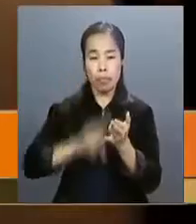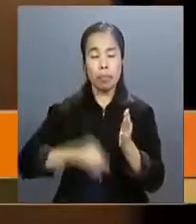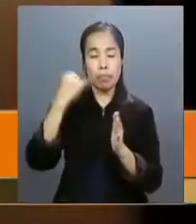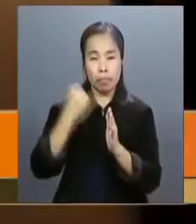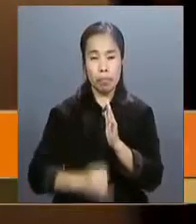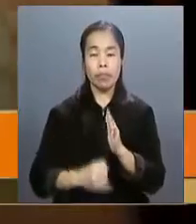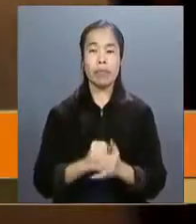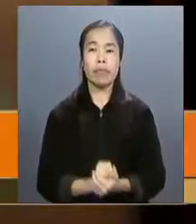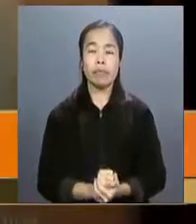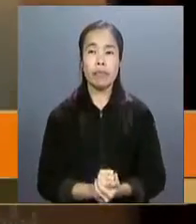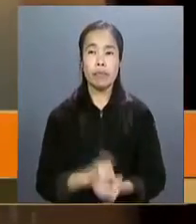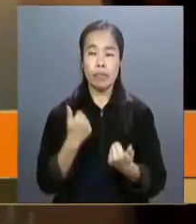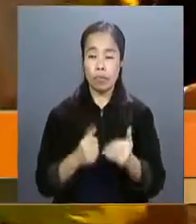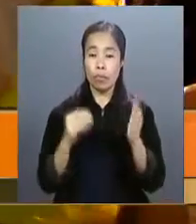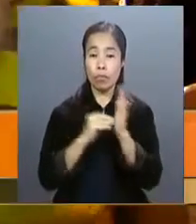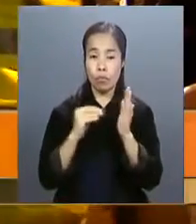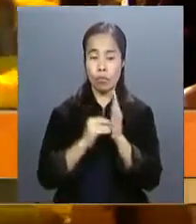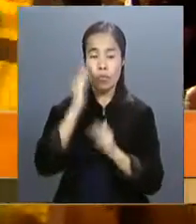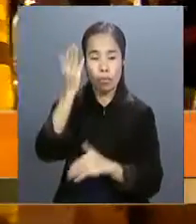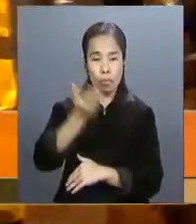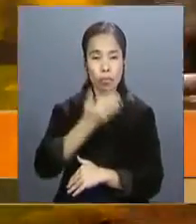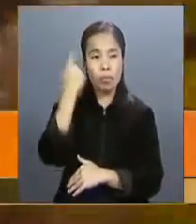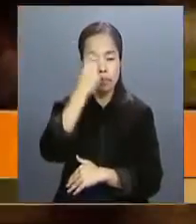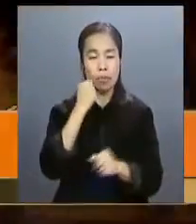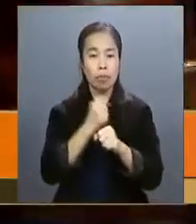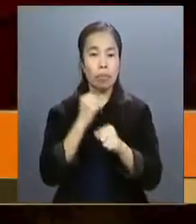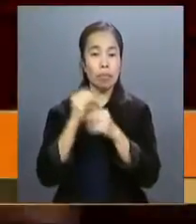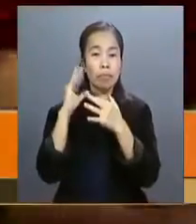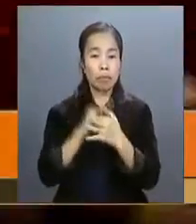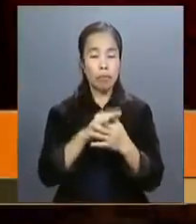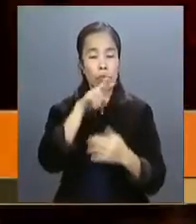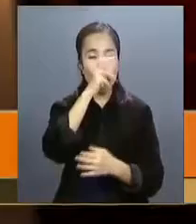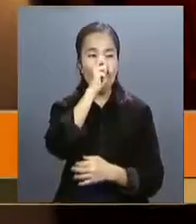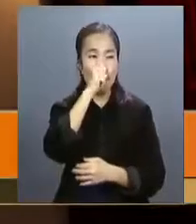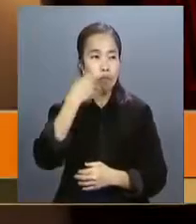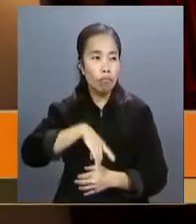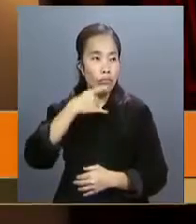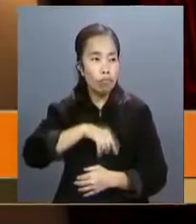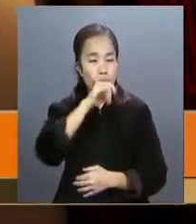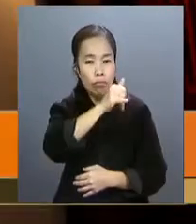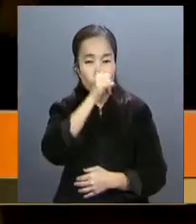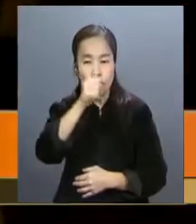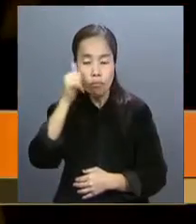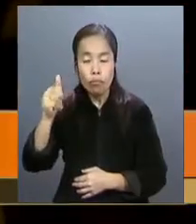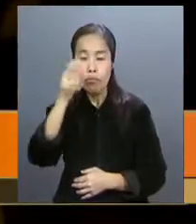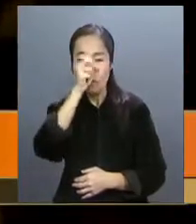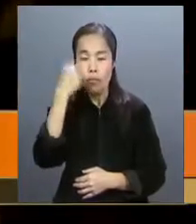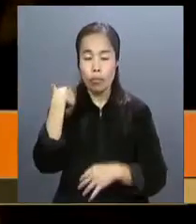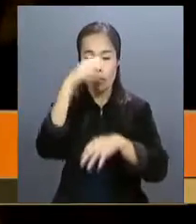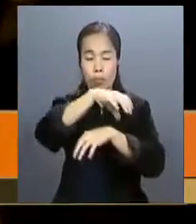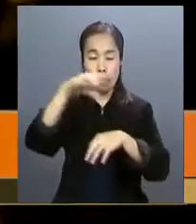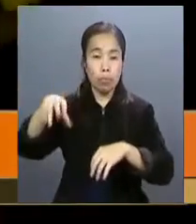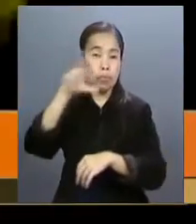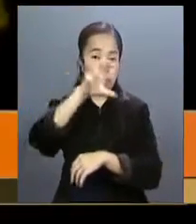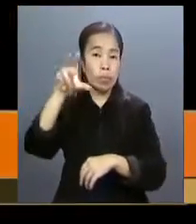โดยทางกทม.จะเชิญหน่วยงานที่เกี่ยวข้องค่ะลงพื้นที่สุ่มตรวจความปลอดภัยโรงภาพยนตร์ที่มีกว่า300แห่งจ